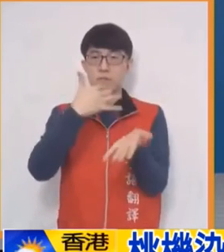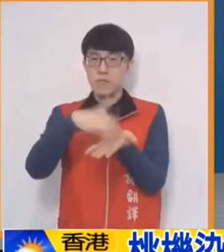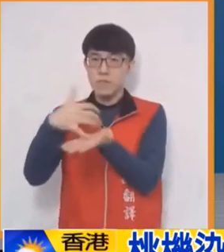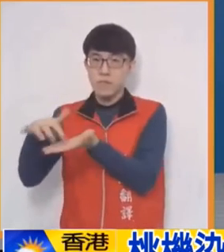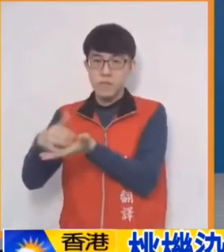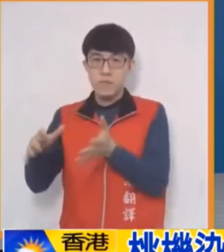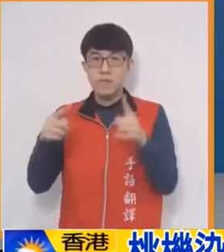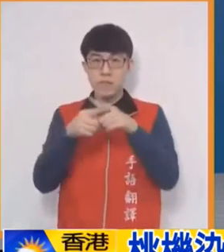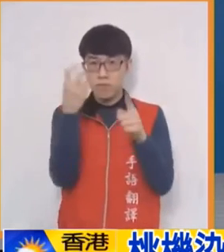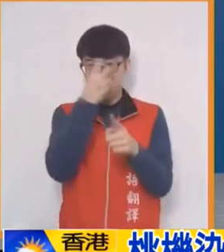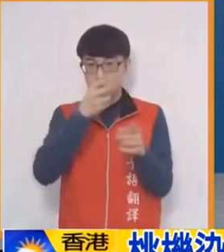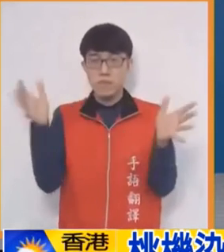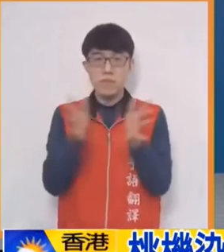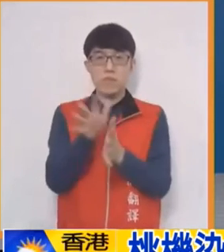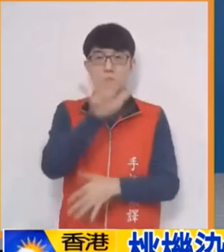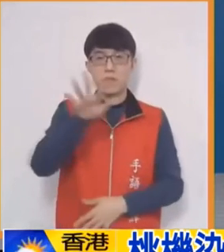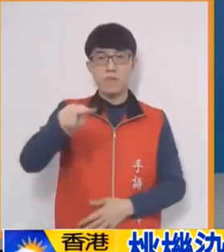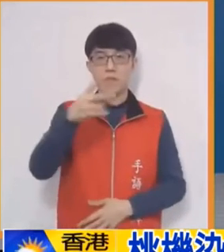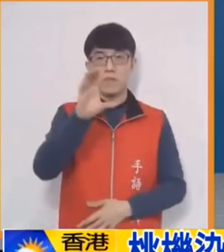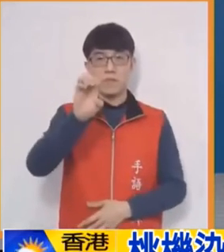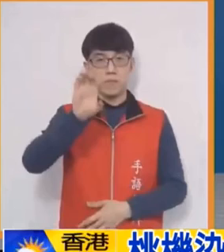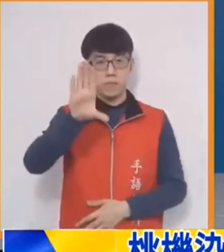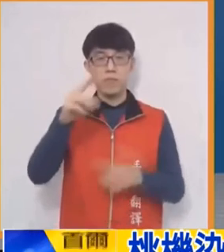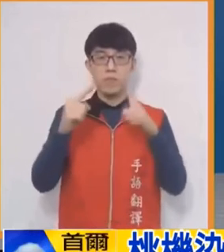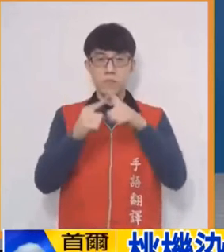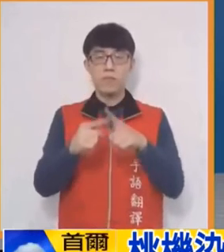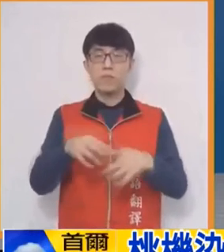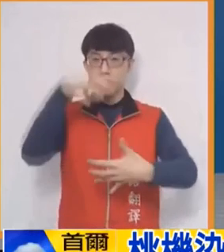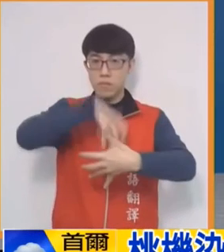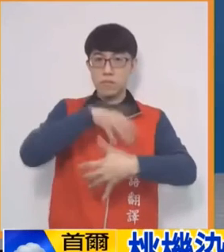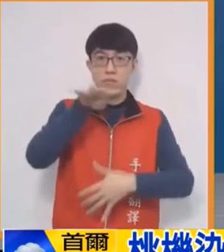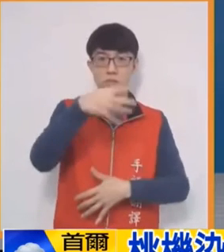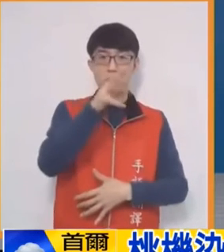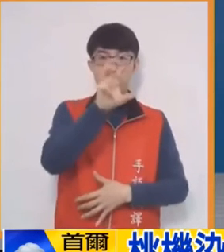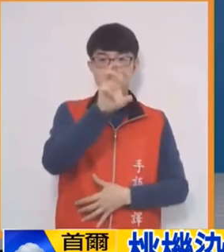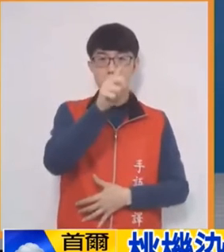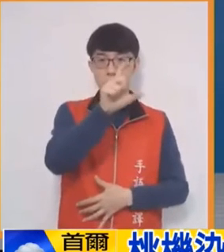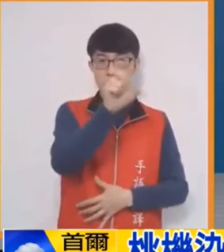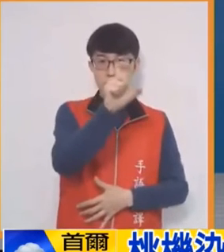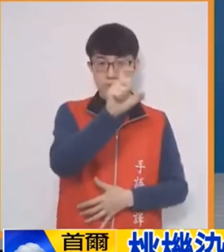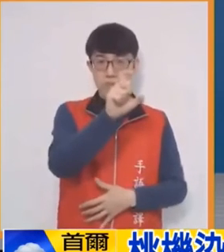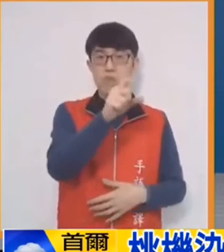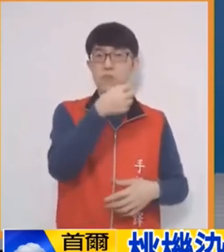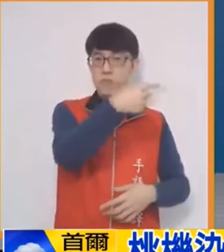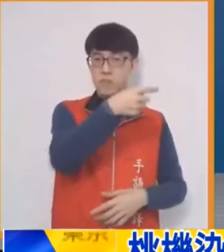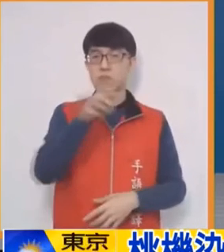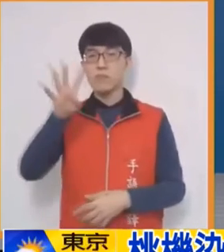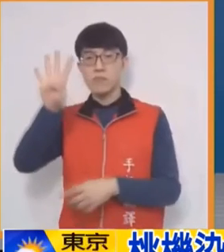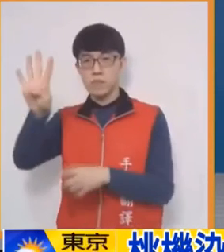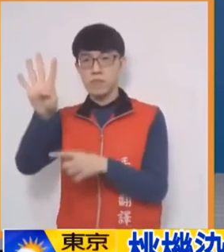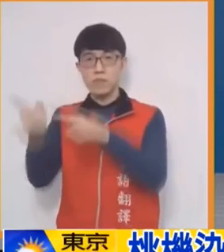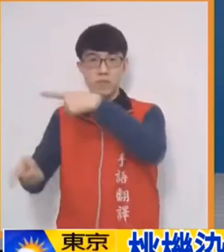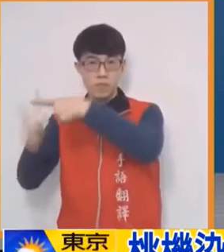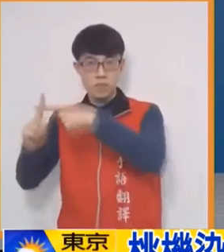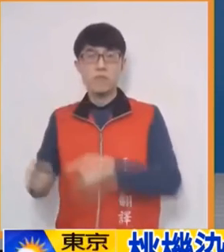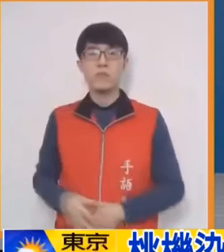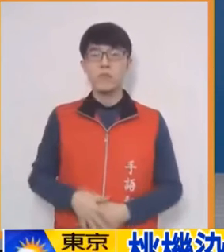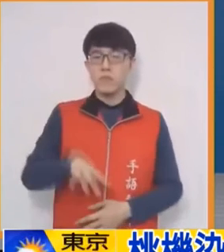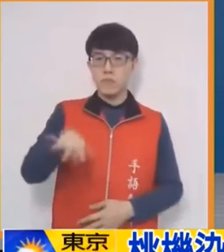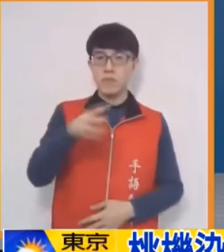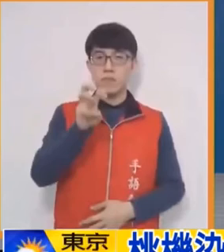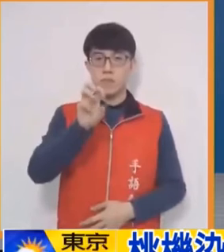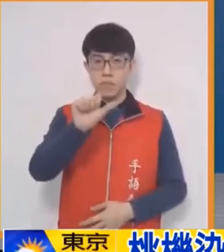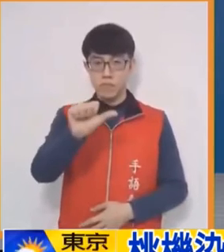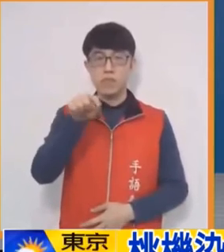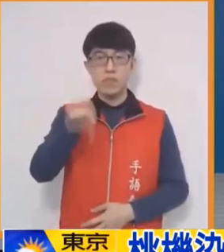检5299位，其中呢是4860位阴性，4位阳性，有435位，也就是今天上